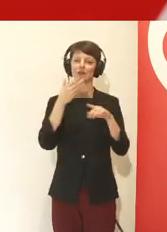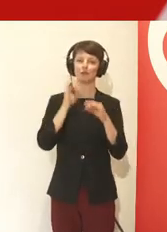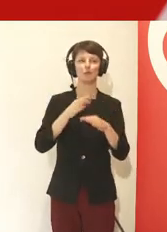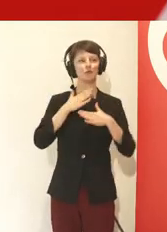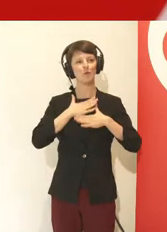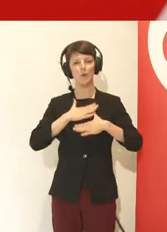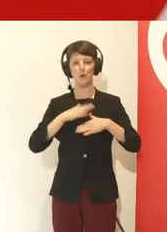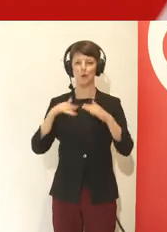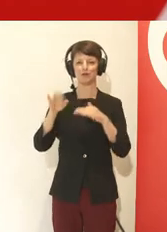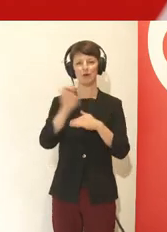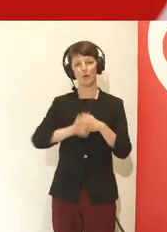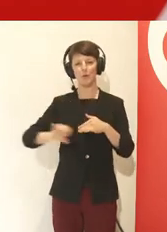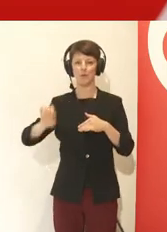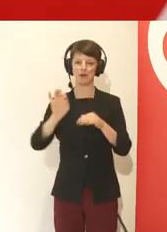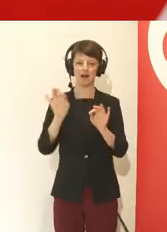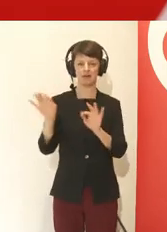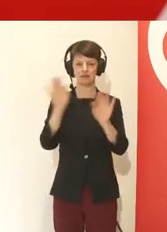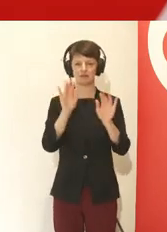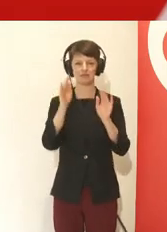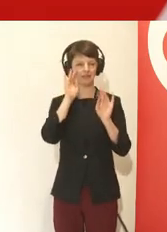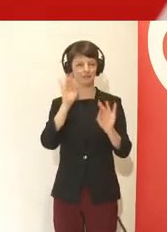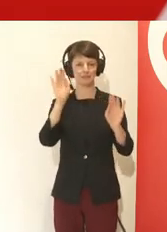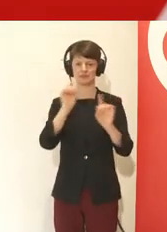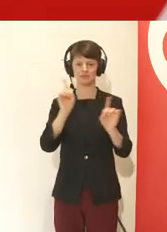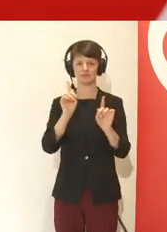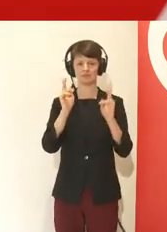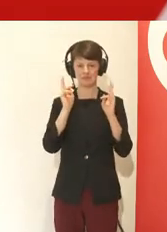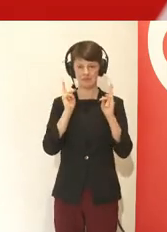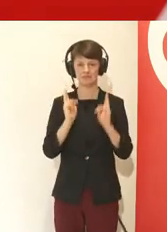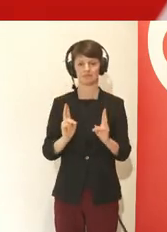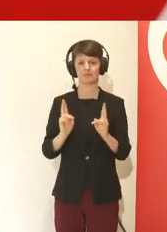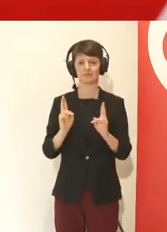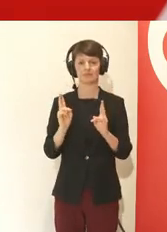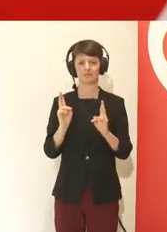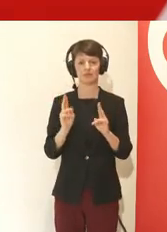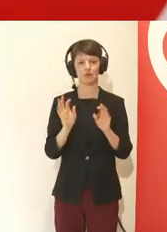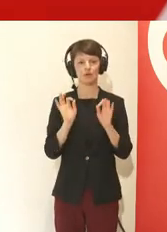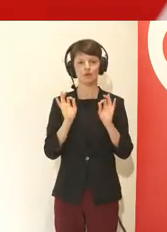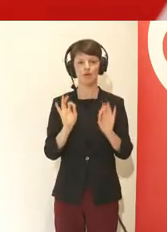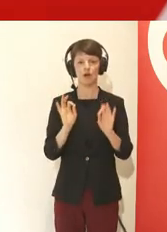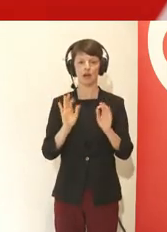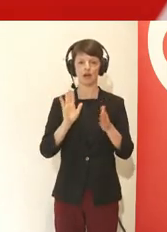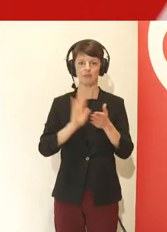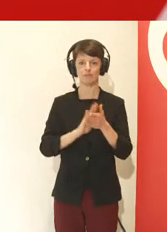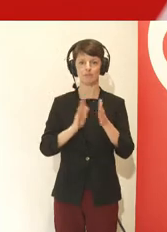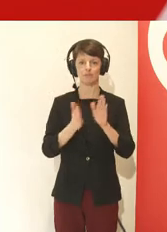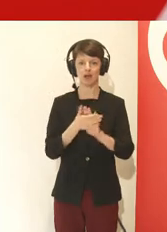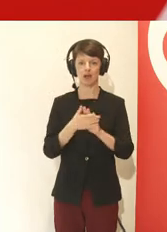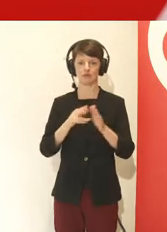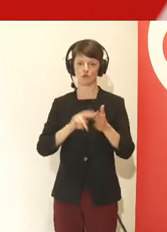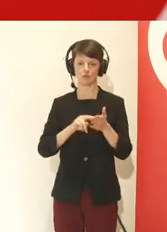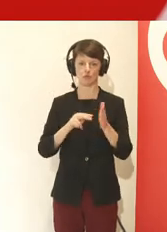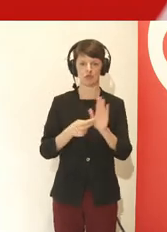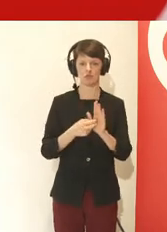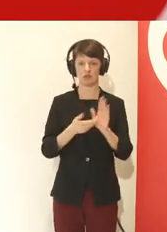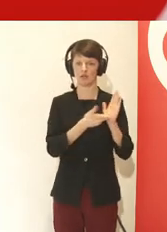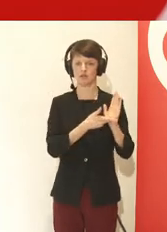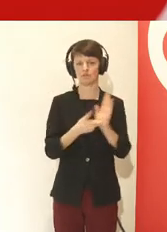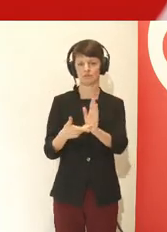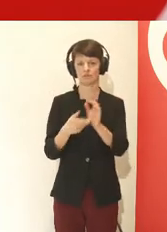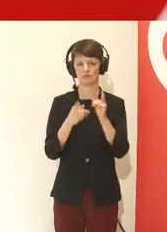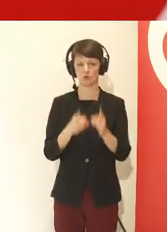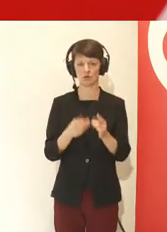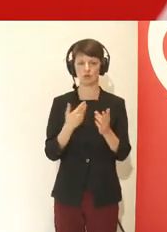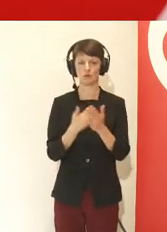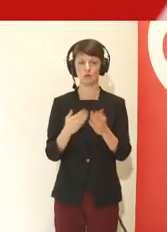fühlt weil man über europa geredet hat sondern dass es etwas ist wo wir ganz konkrete praktische politik machen wenn es zb